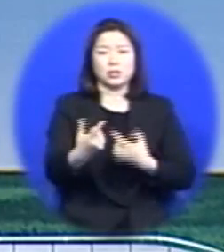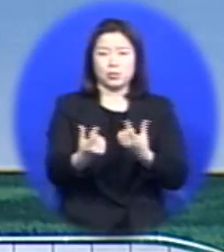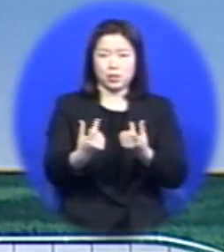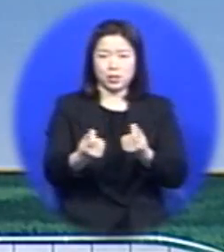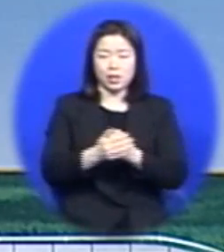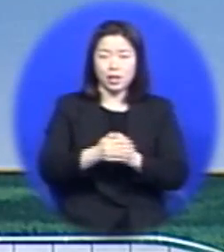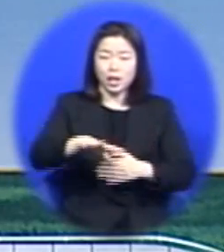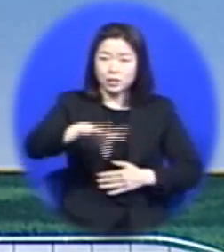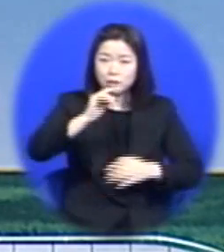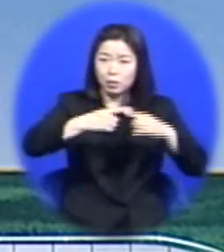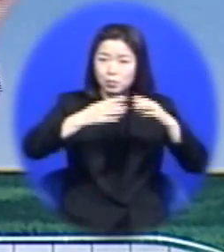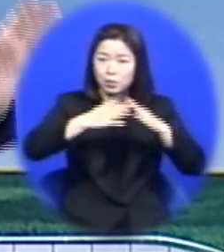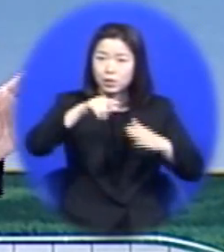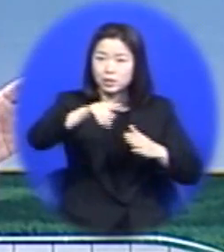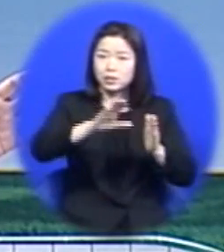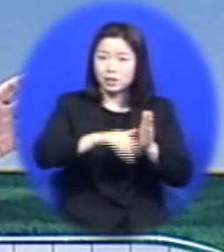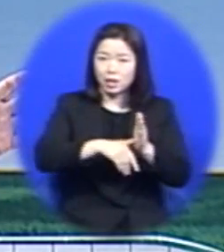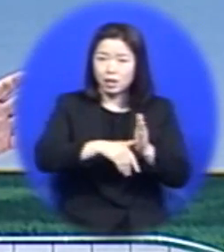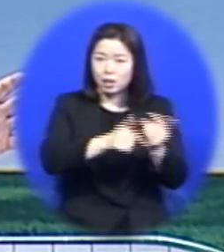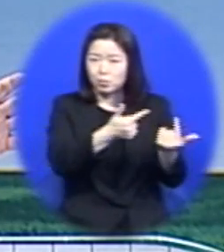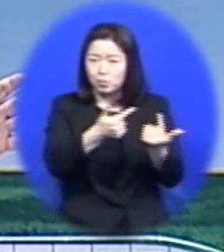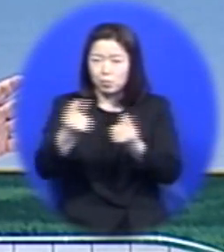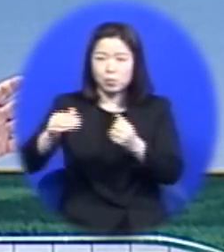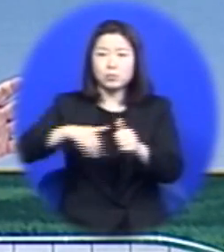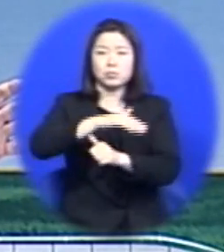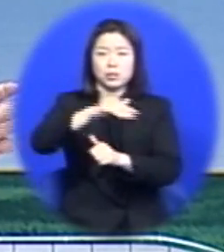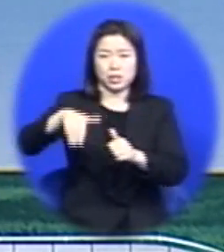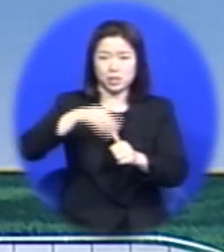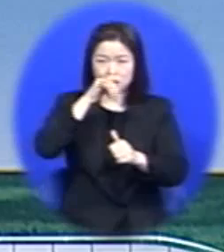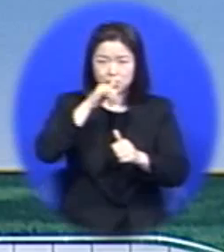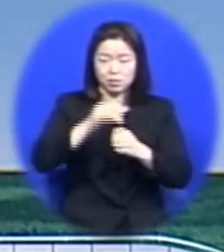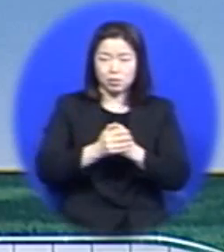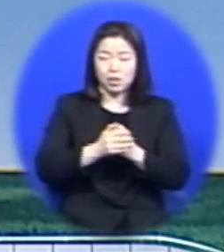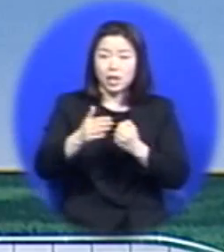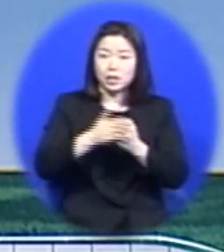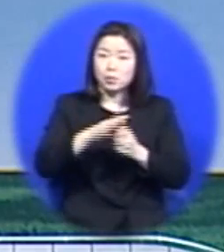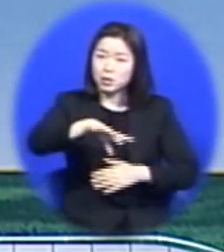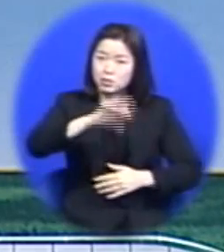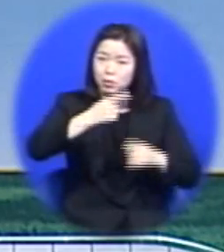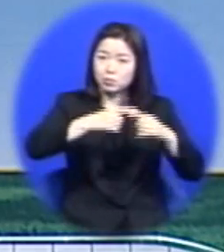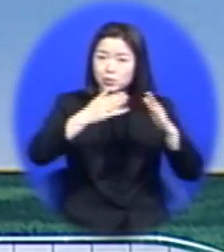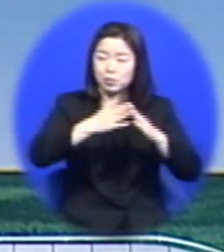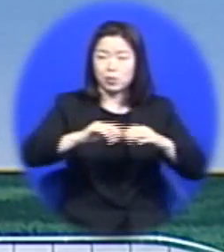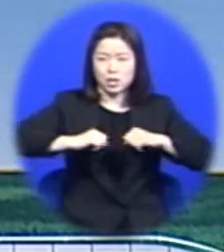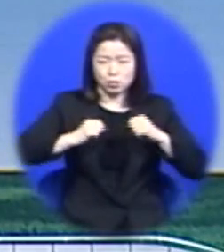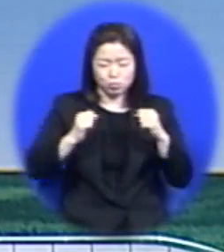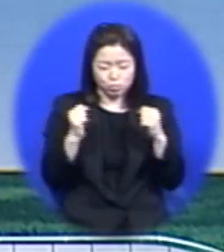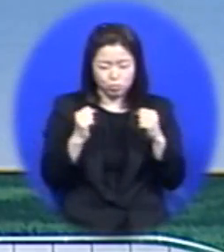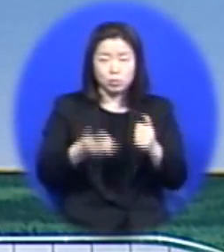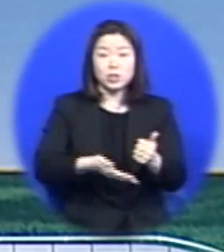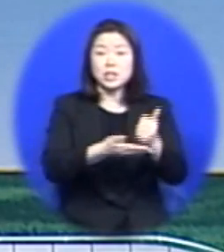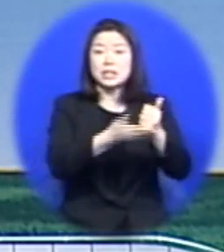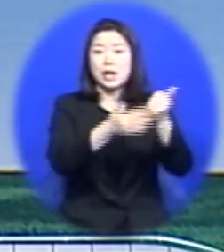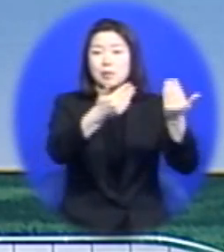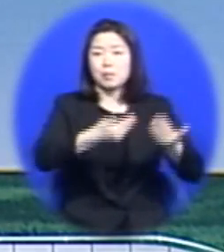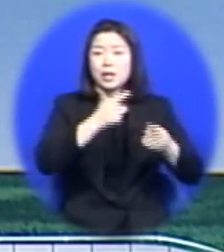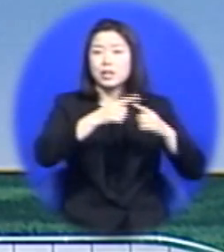초대교회 당시 때는 다 그런 분위기였습니다. 그래서 초대교회는 순종으로 칭찬을 받은